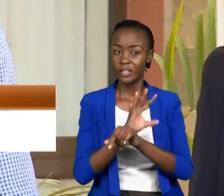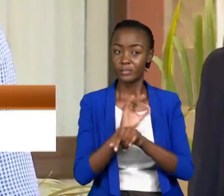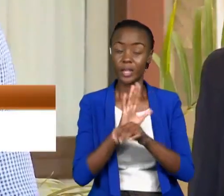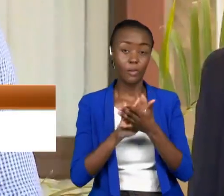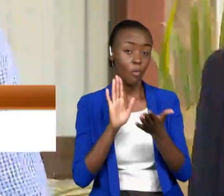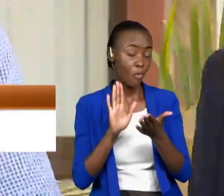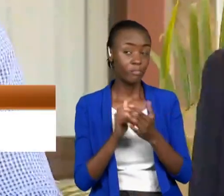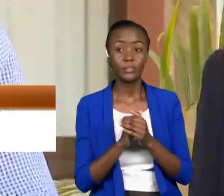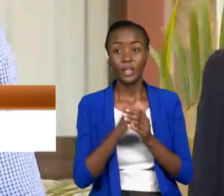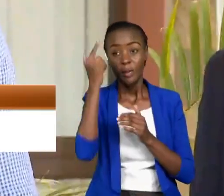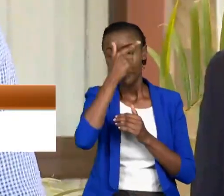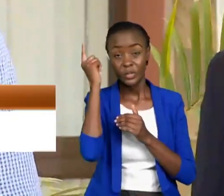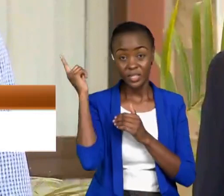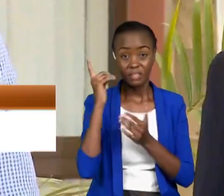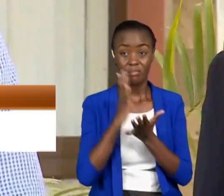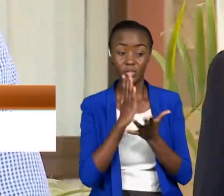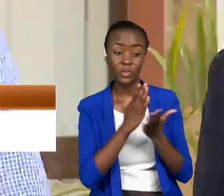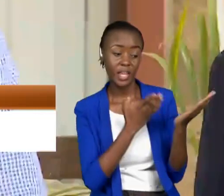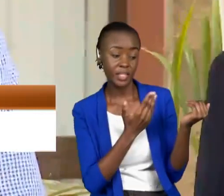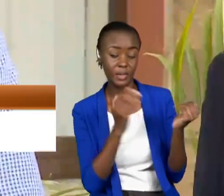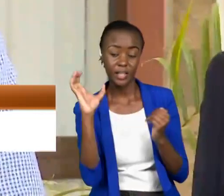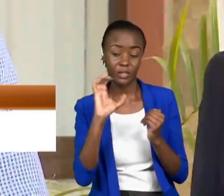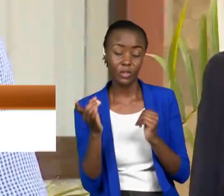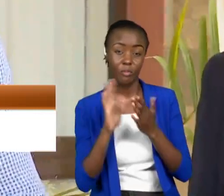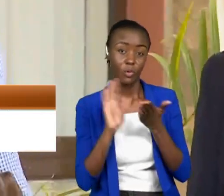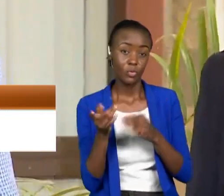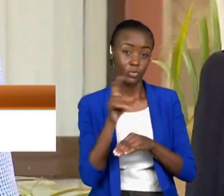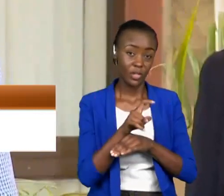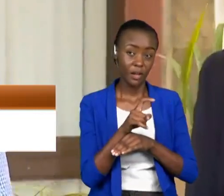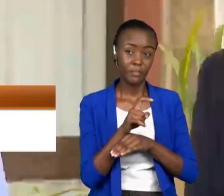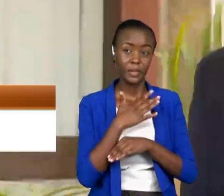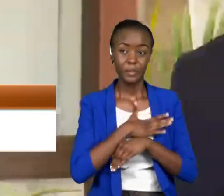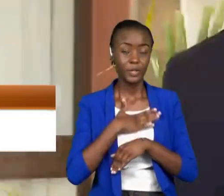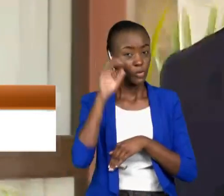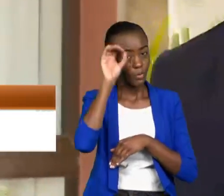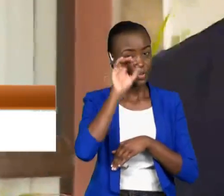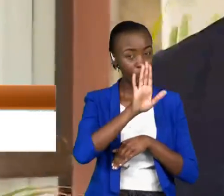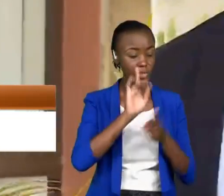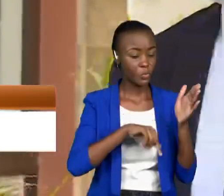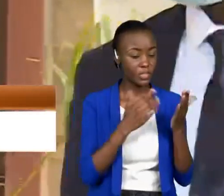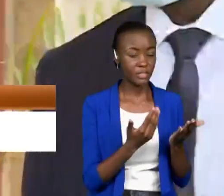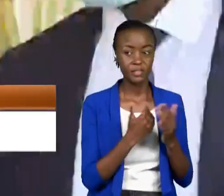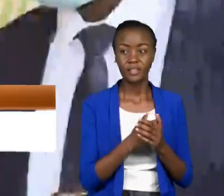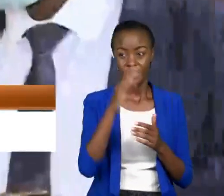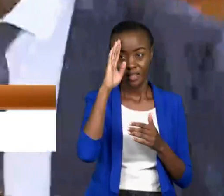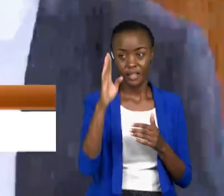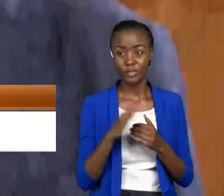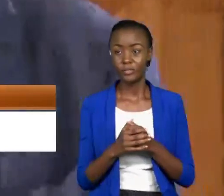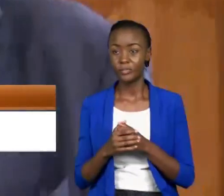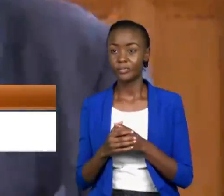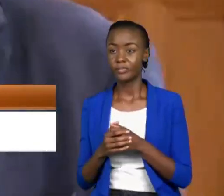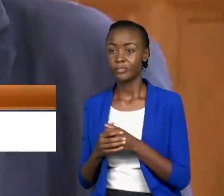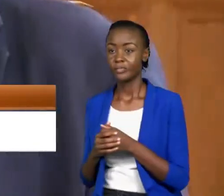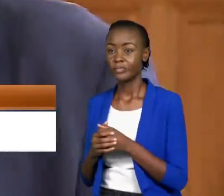kwa sababu unajua wametarajia wageni kuweza kuwasili papa hapa, na labda kusikia tu maoni yake moja kwa moja kwake. Bwana Humphrey, habari